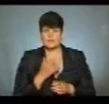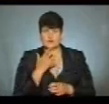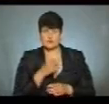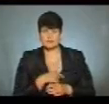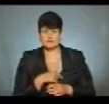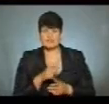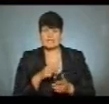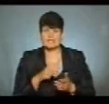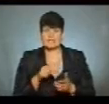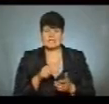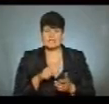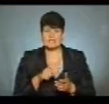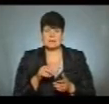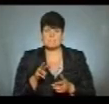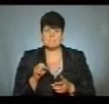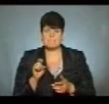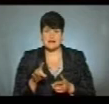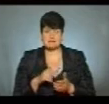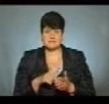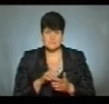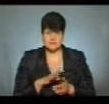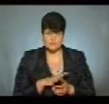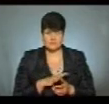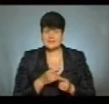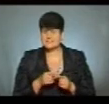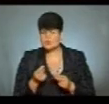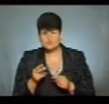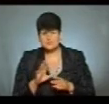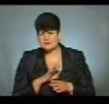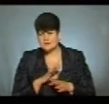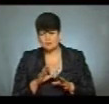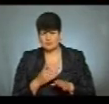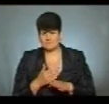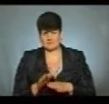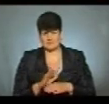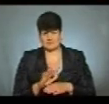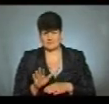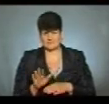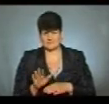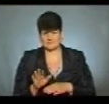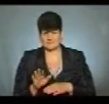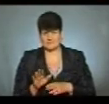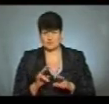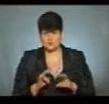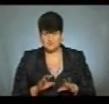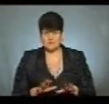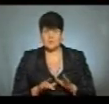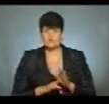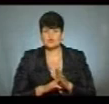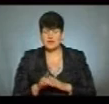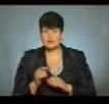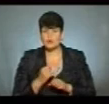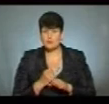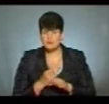був мер міста. Ці гроші, значить, були повернуті чи пішли на іншу? Ні, ці гроші не були навіть і виділені, якщо розібратися. Ми почали